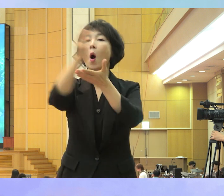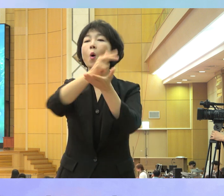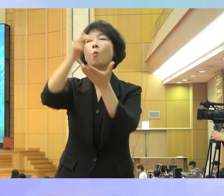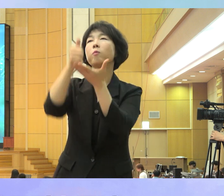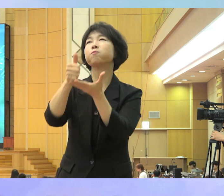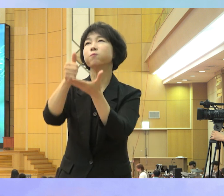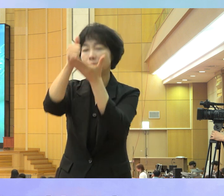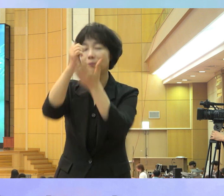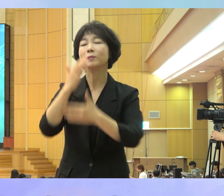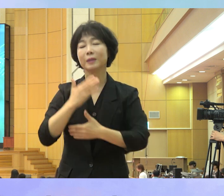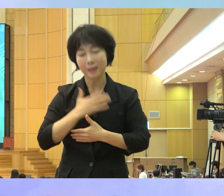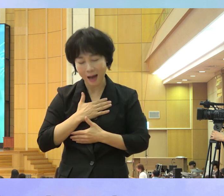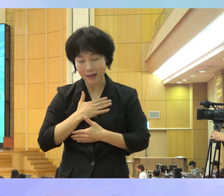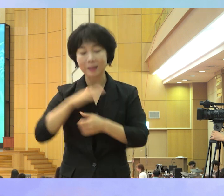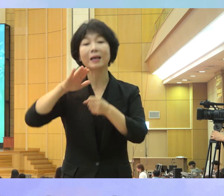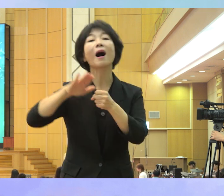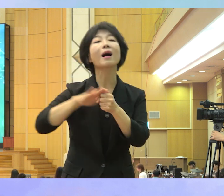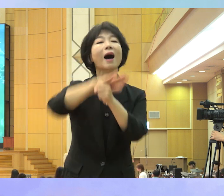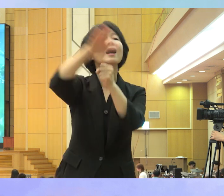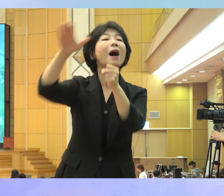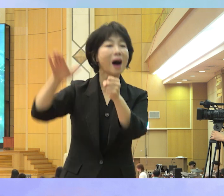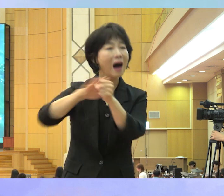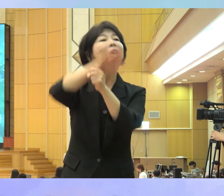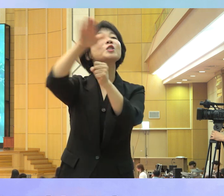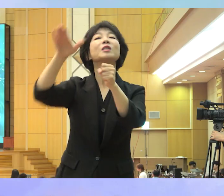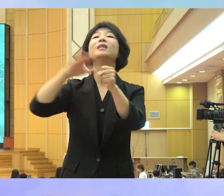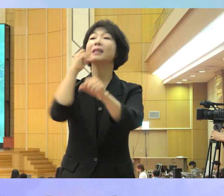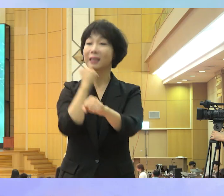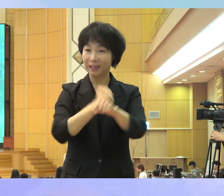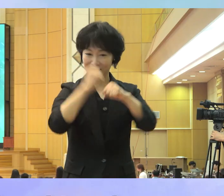우리 여호와 나를